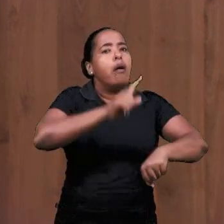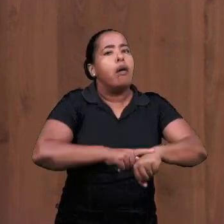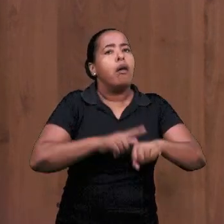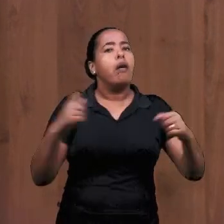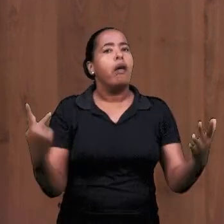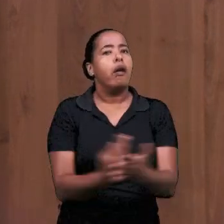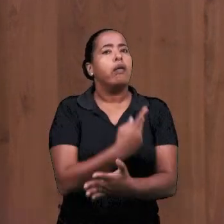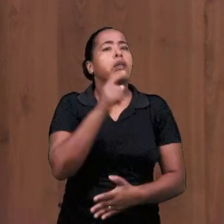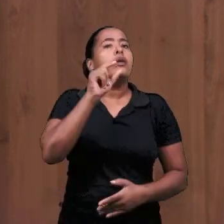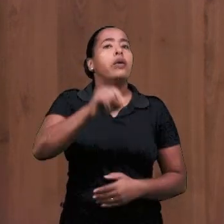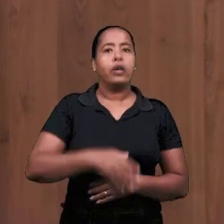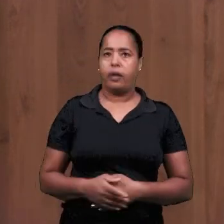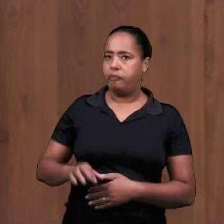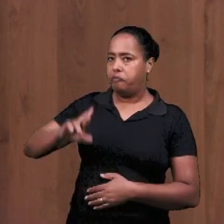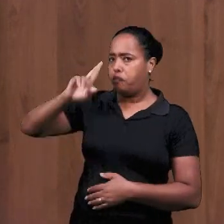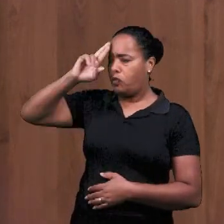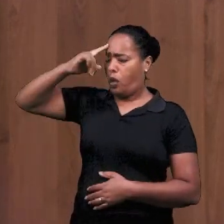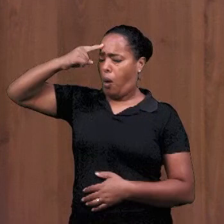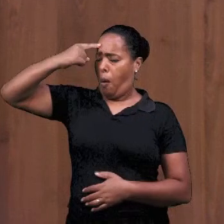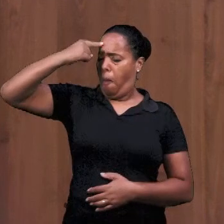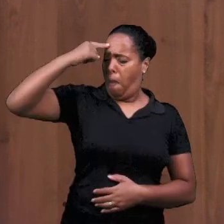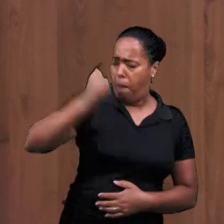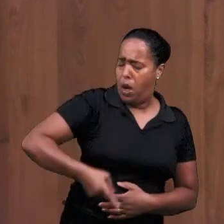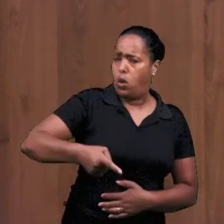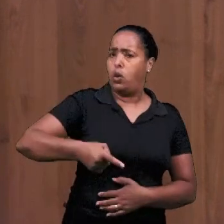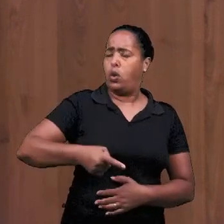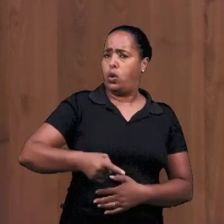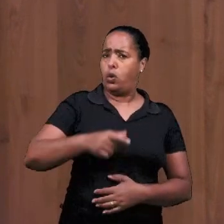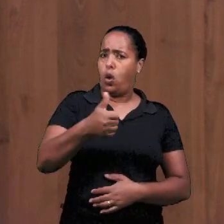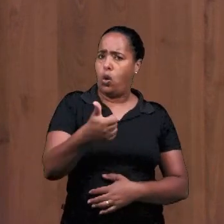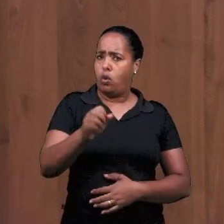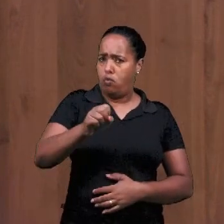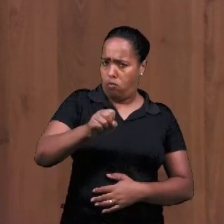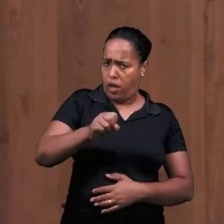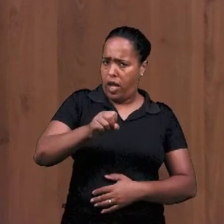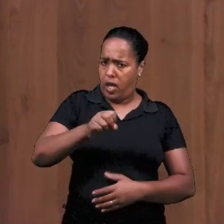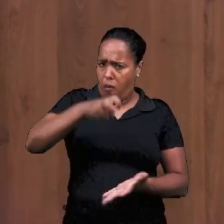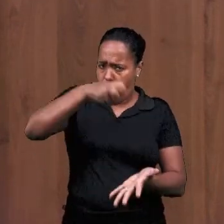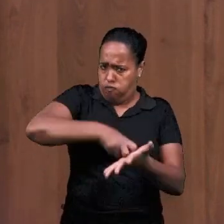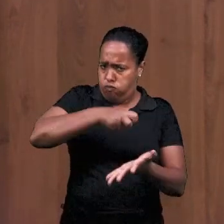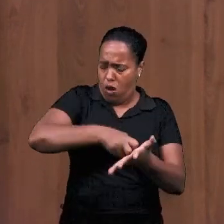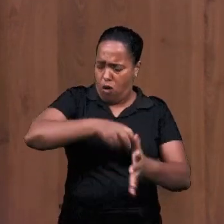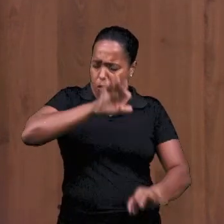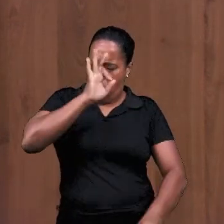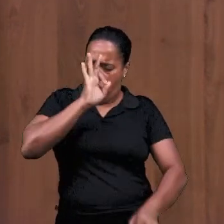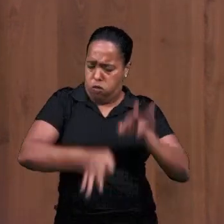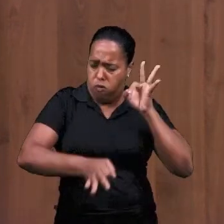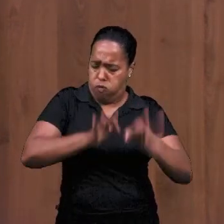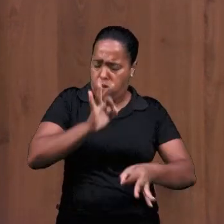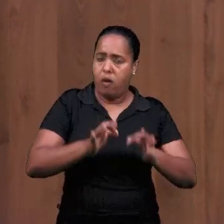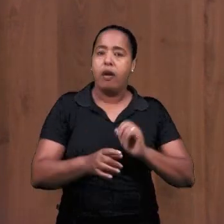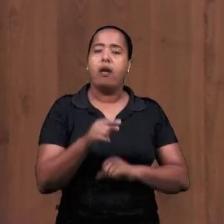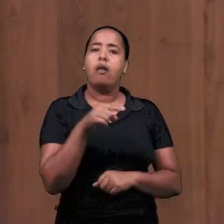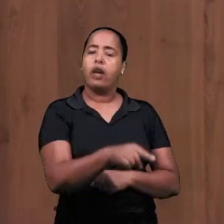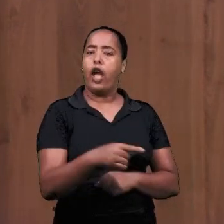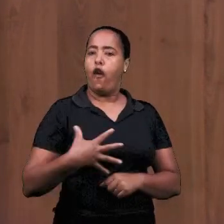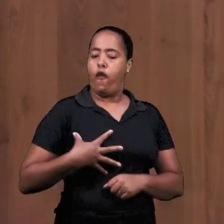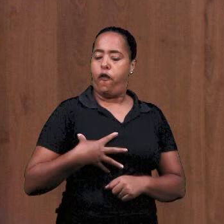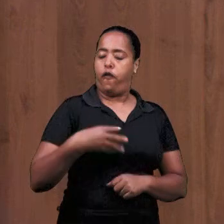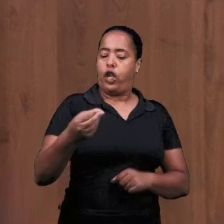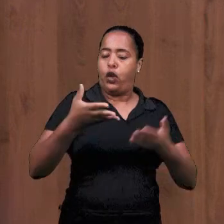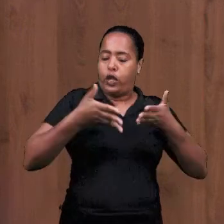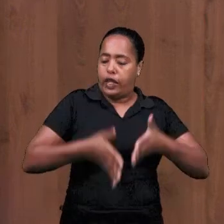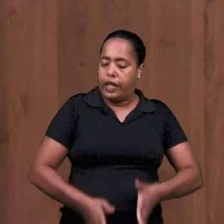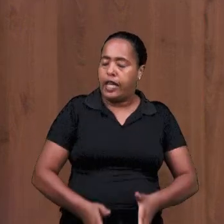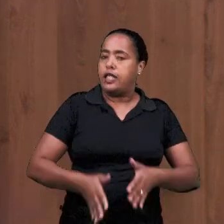subjuguer le peuple. Dans un moment donné, le Seigneur a envoyé la 10e plaie, qui a été la